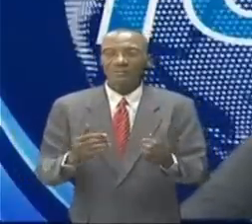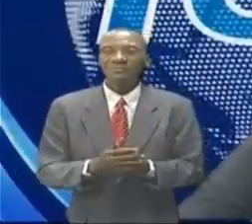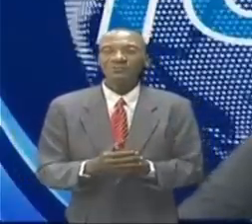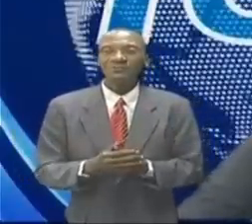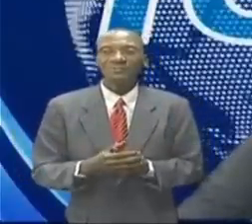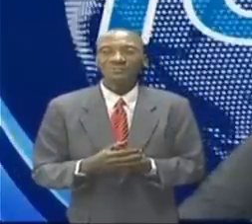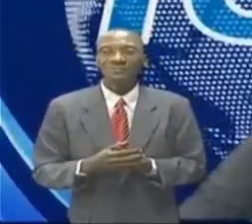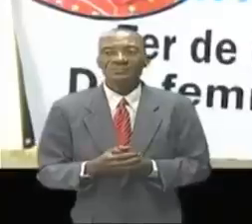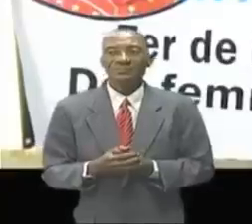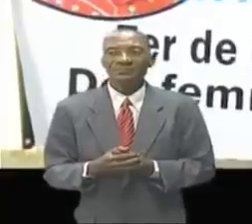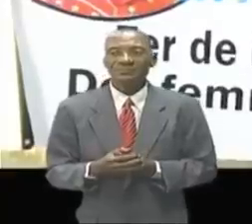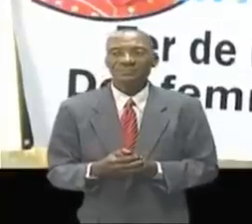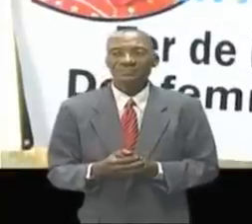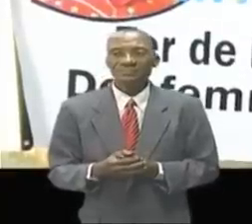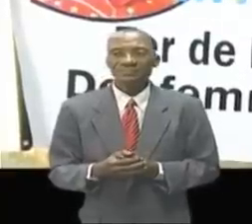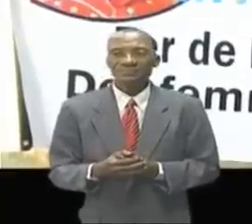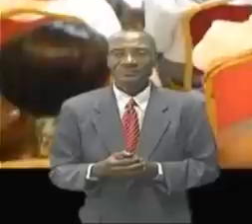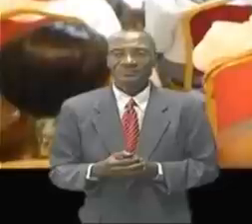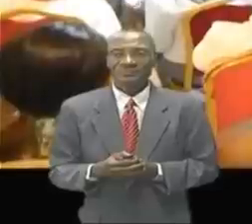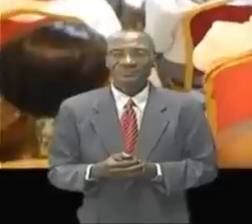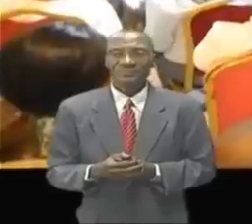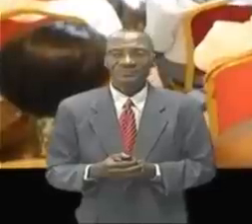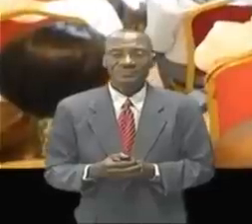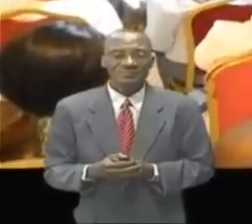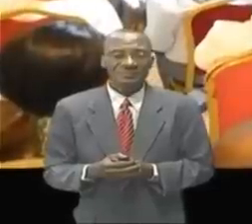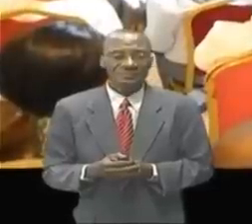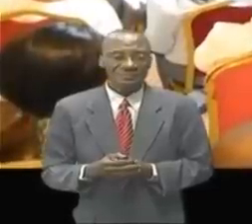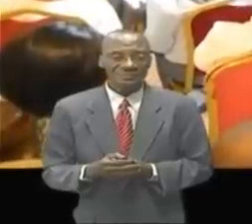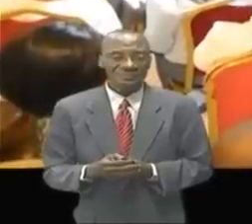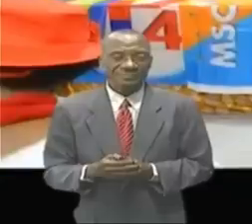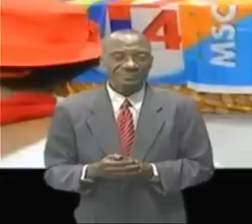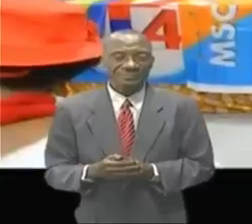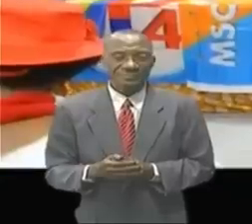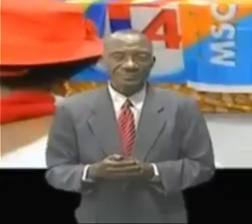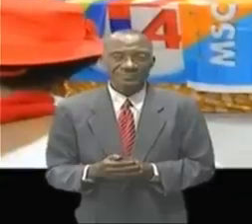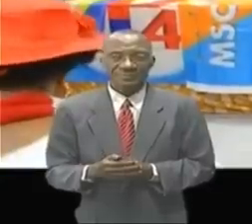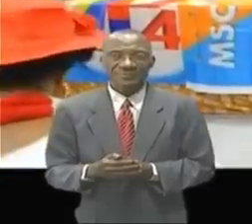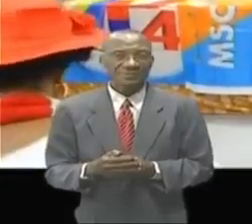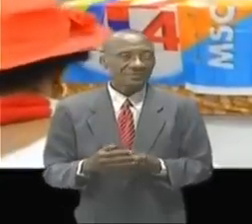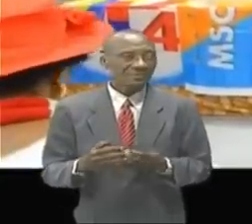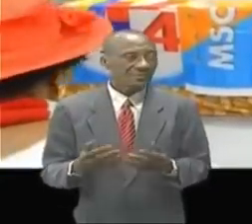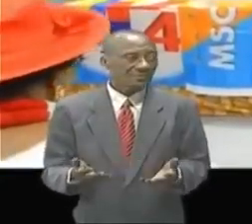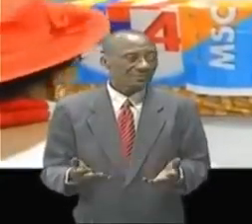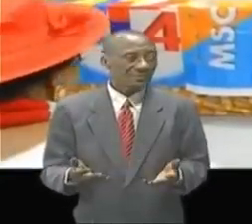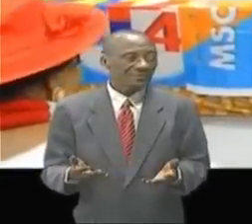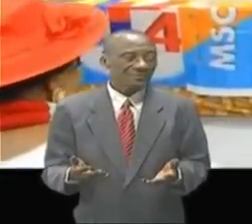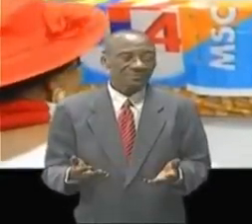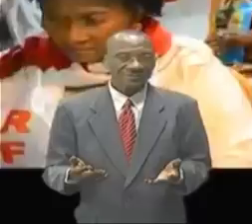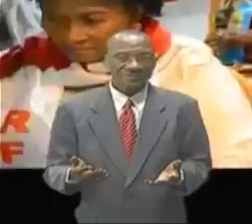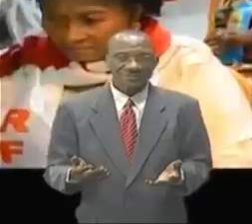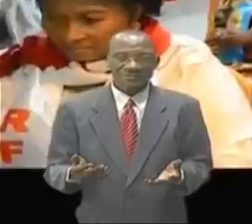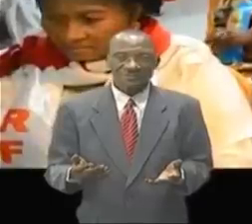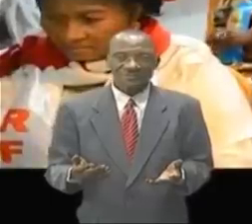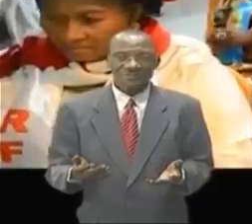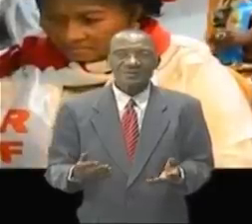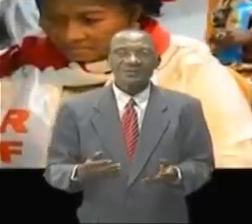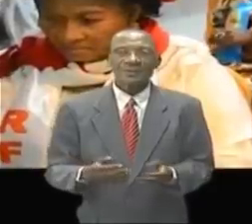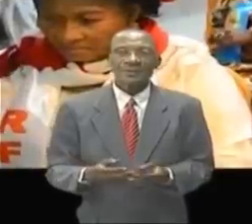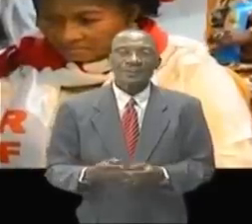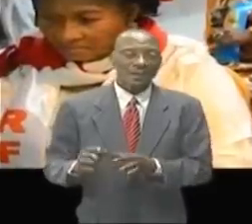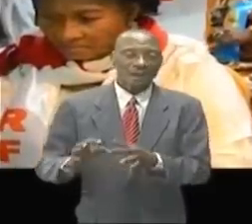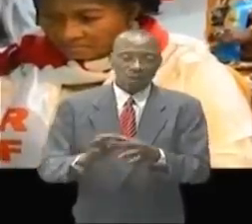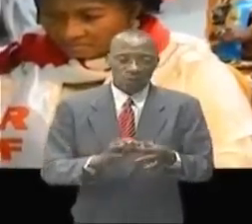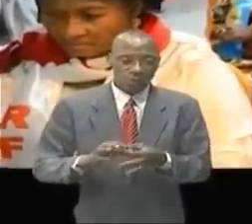pour les détails. Qui veut aller loin ménage sa monture. Cette assertion vaut son pesant d'or dans la démarche entreprise par la